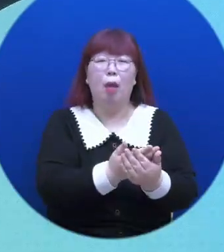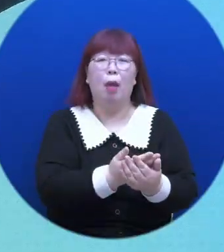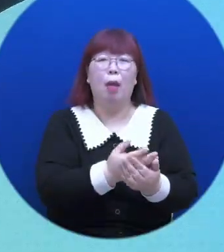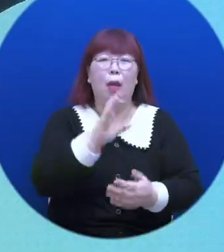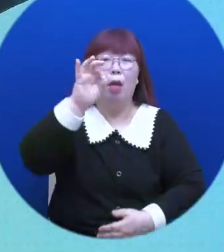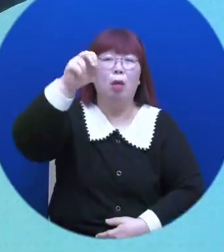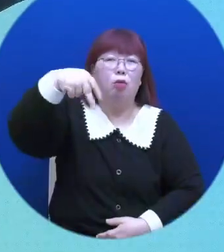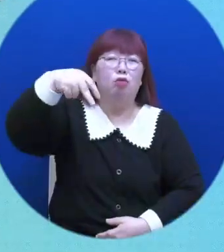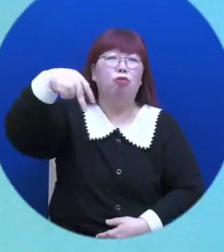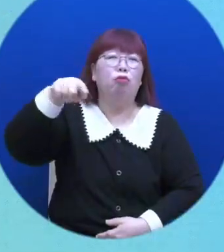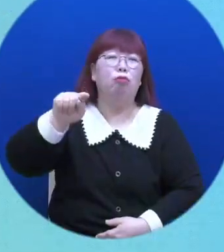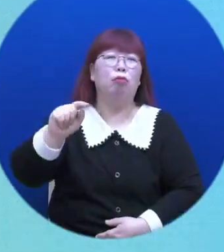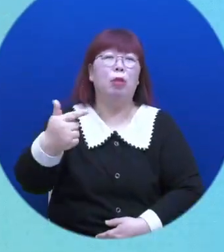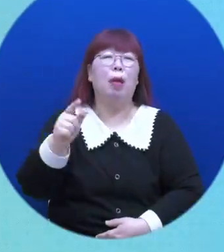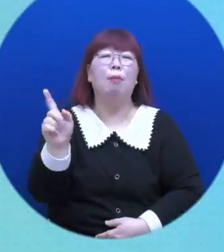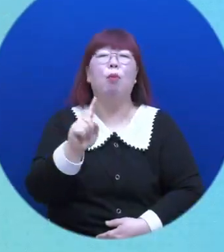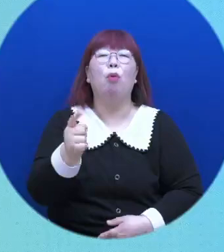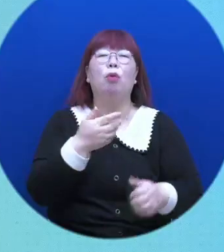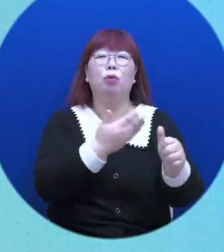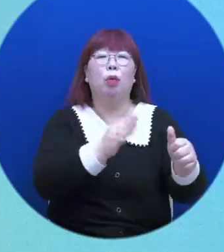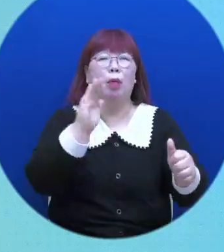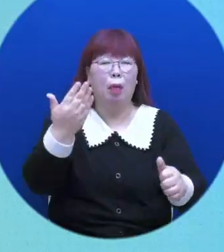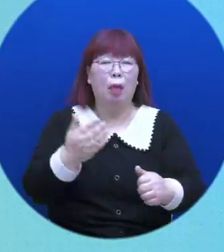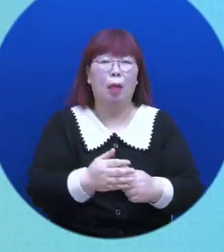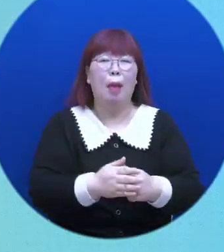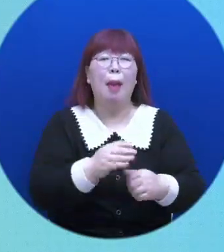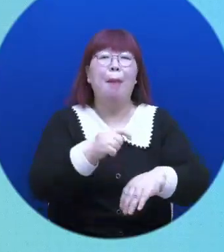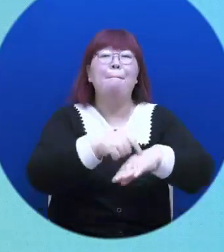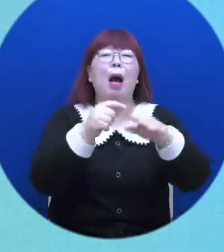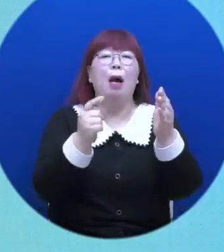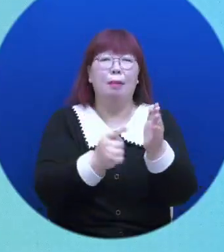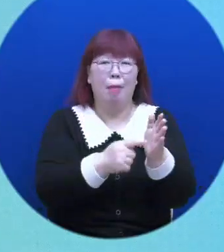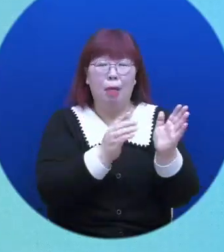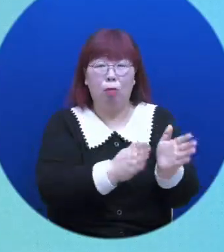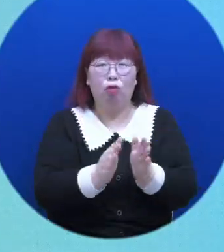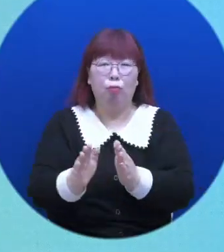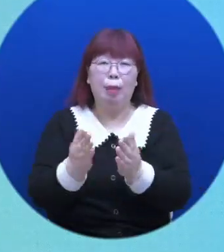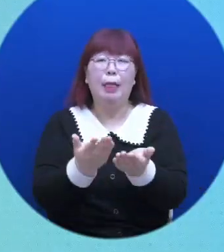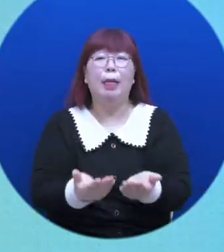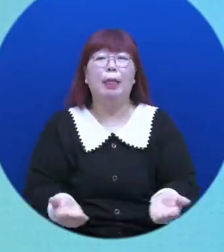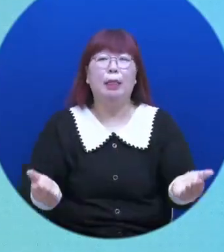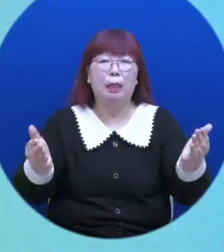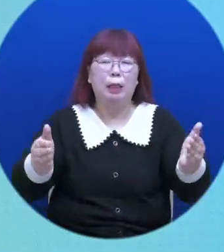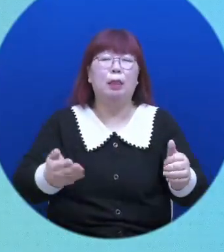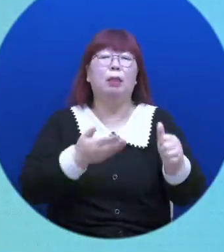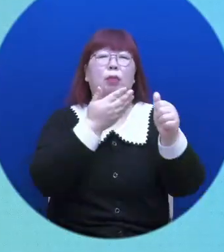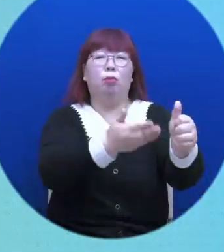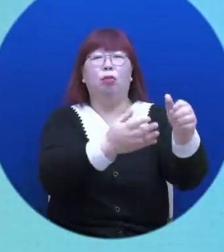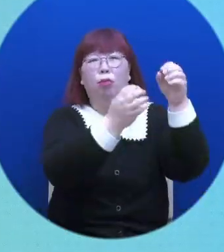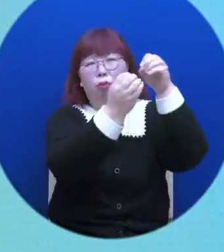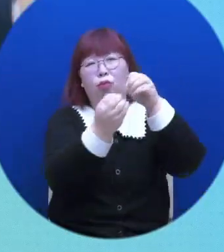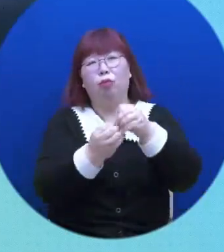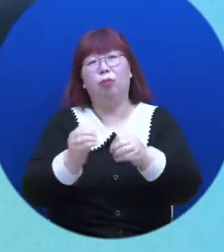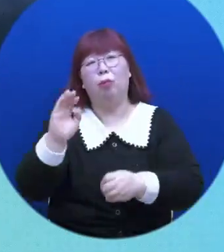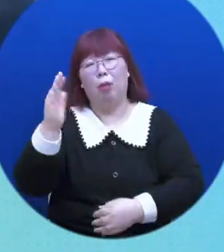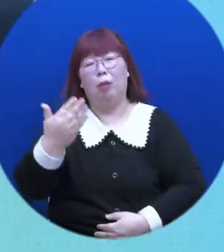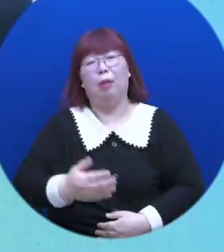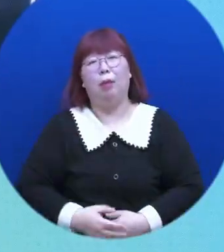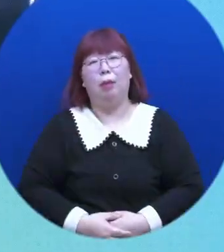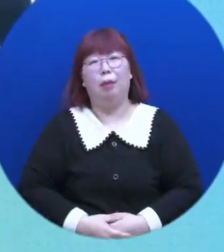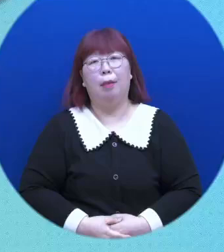줘야 됩니까? 마음에 준비된 그릇을 주어야 한다라는 거예요. 준비된